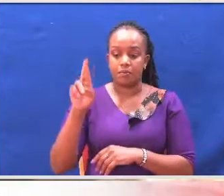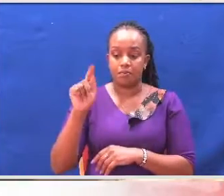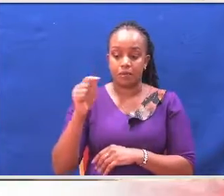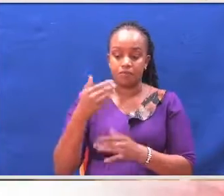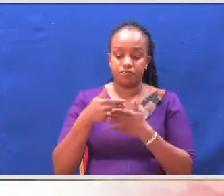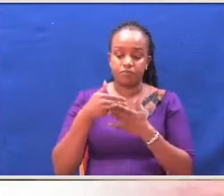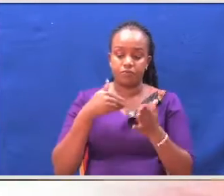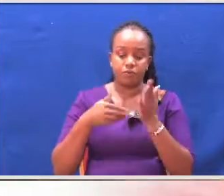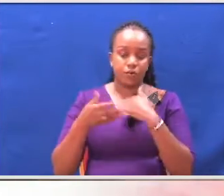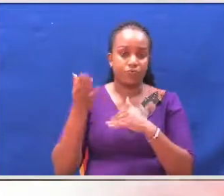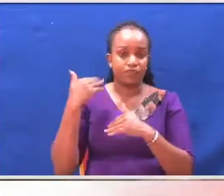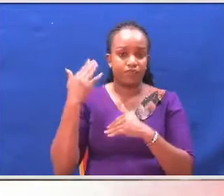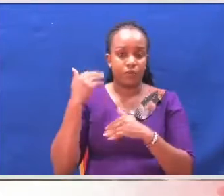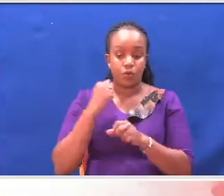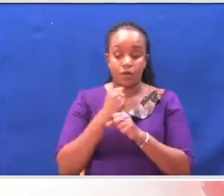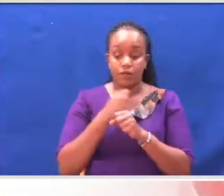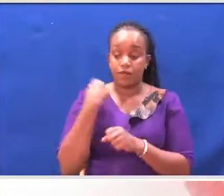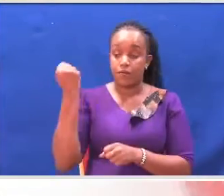wa Mumias Sugar Company.